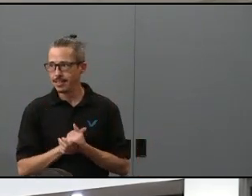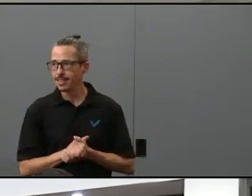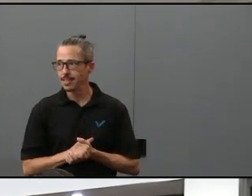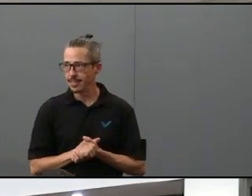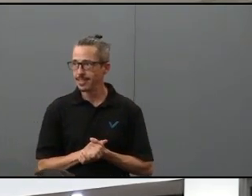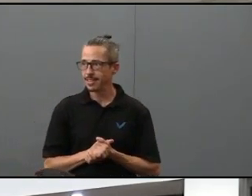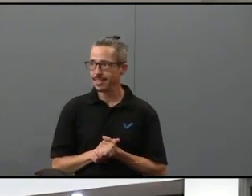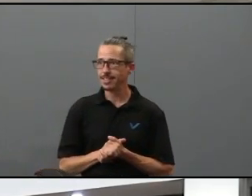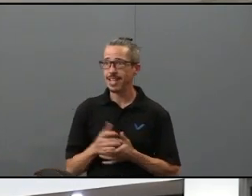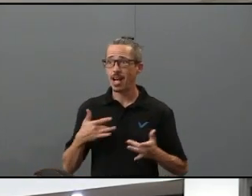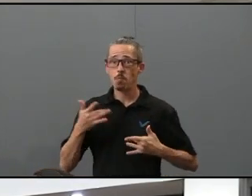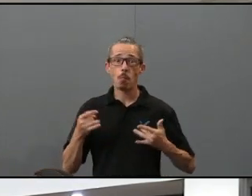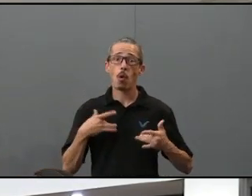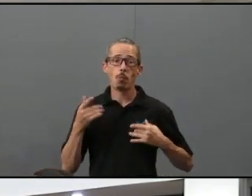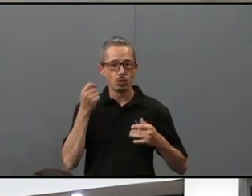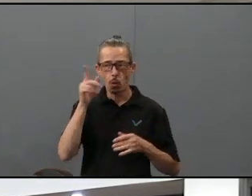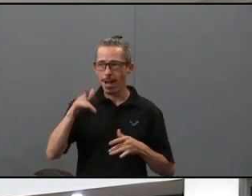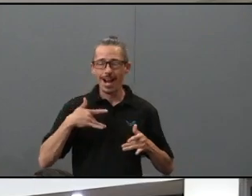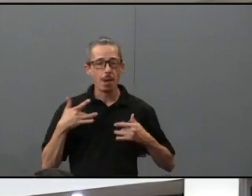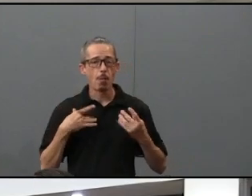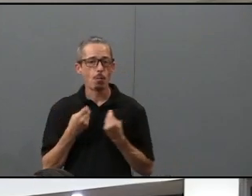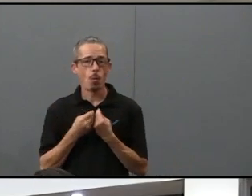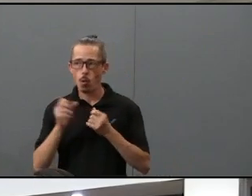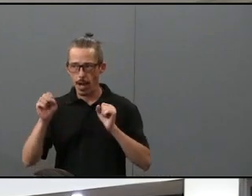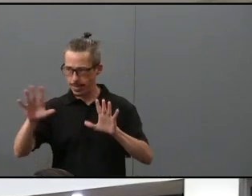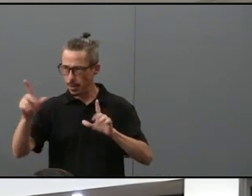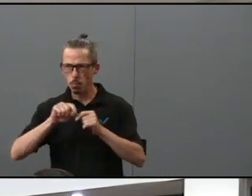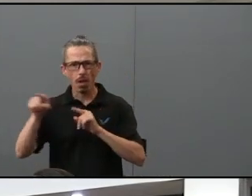pourquoi elle a de l'émotion allez-y ok